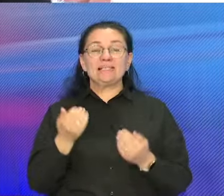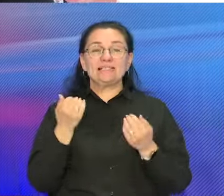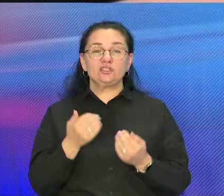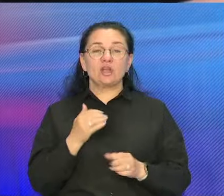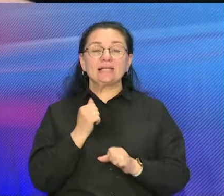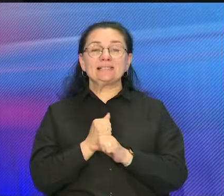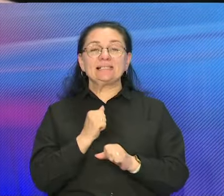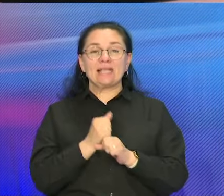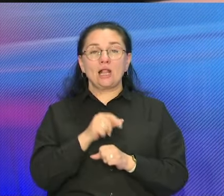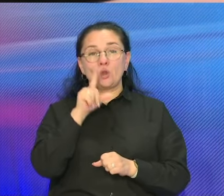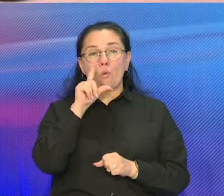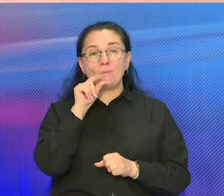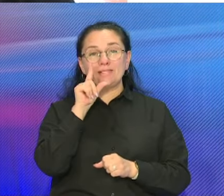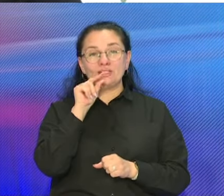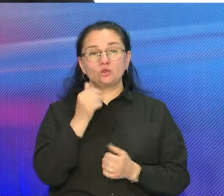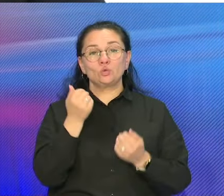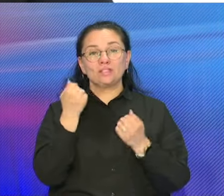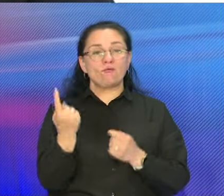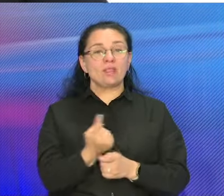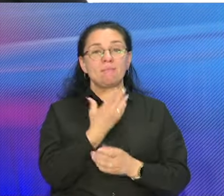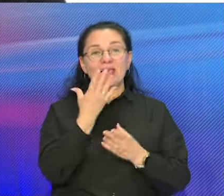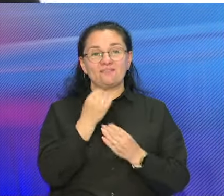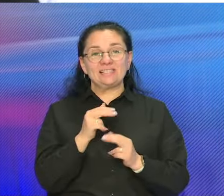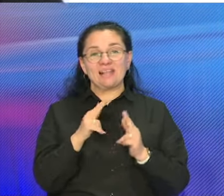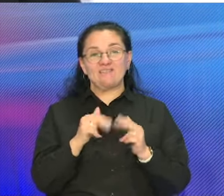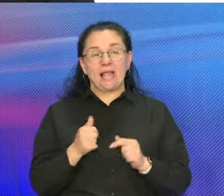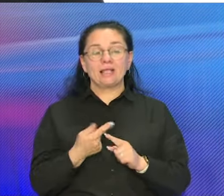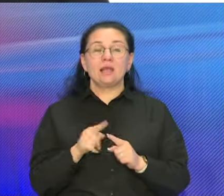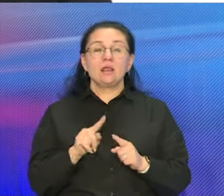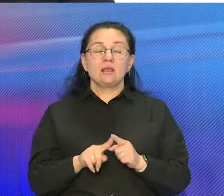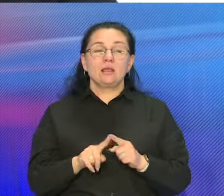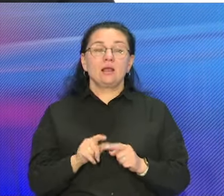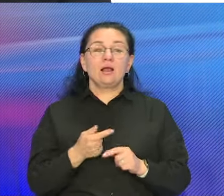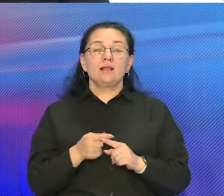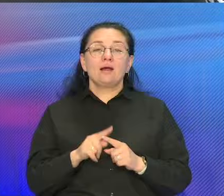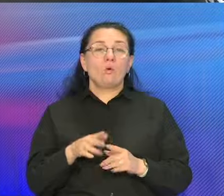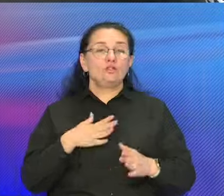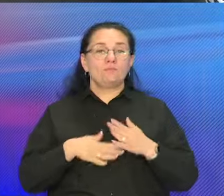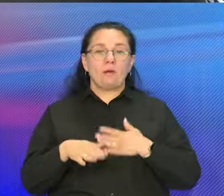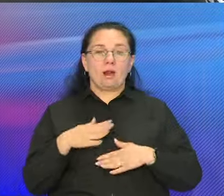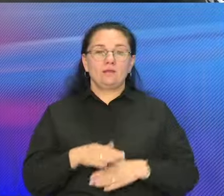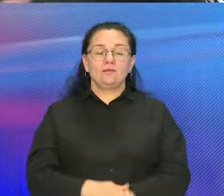делаю птичку Первый день сегодня в лагере Это первый день нас решили сегодня так порадовать